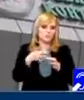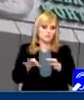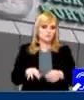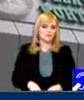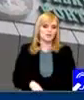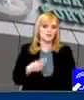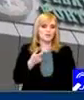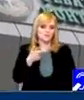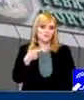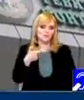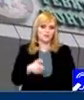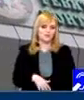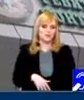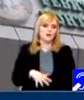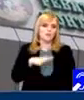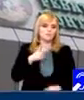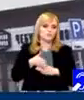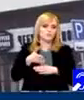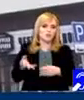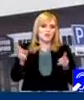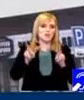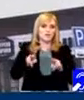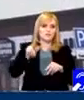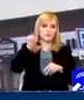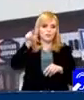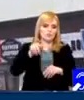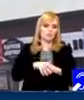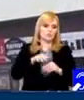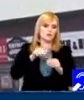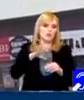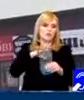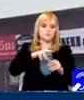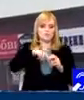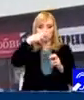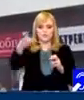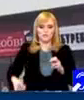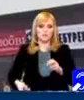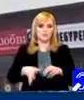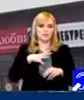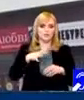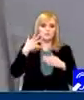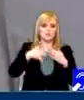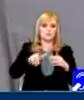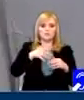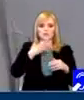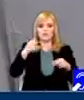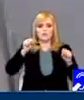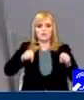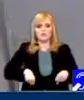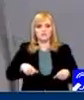simplă brichetă. Mulți vizitatori au rămas blocați pe etaje, unii chiar au sărit pe geam, când au realizat că nu mai au nicio șansă